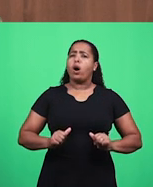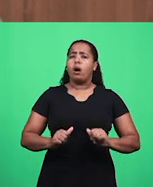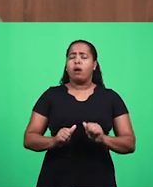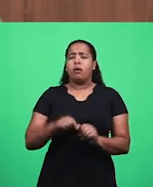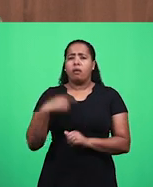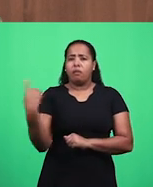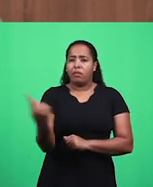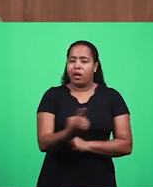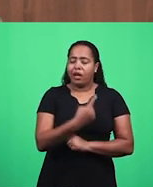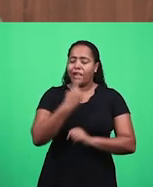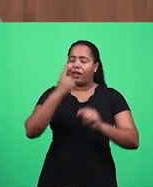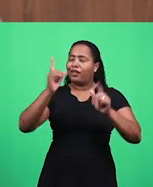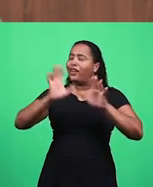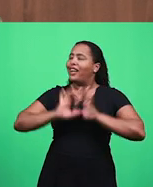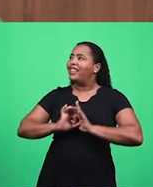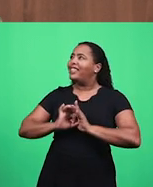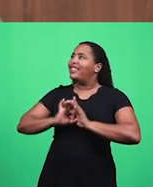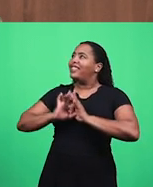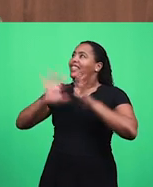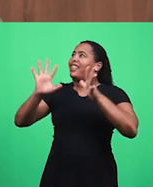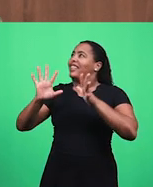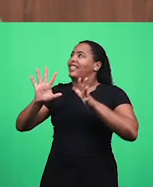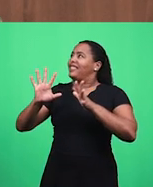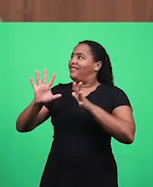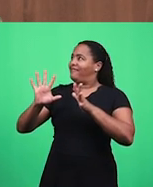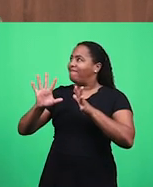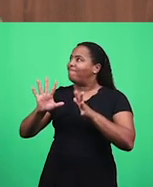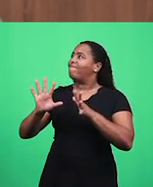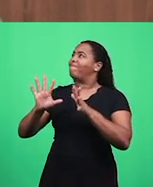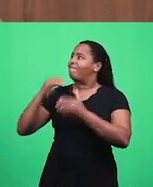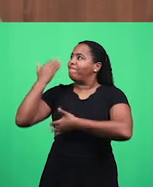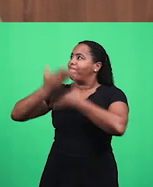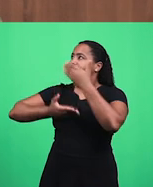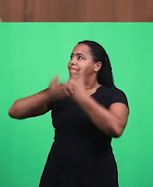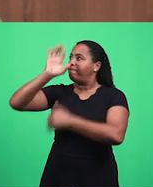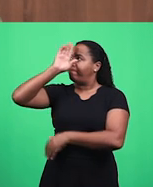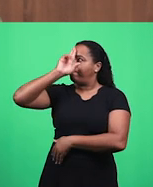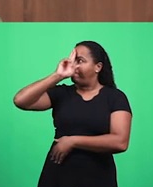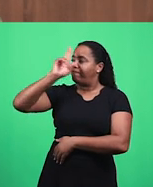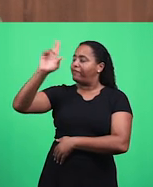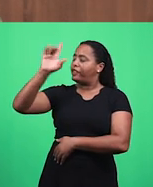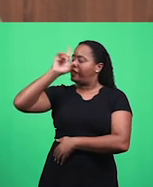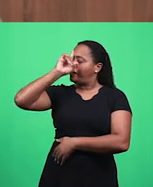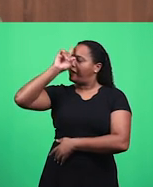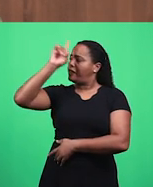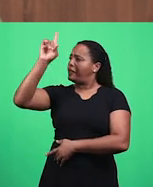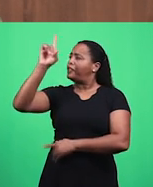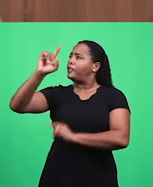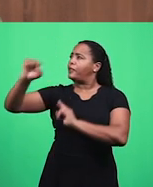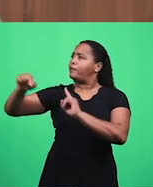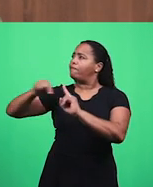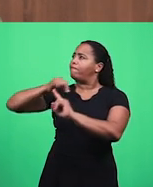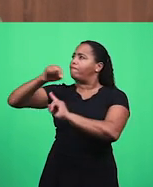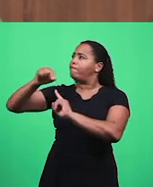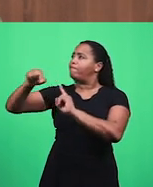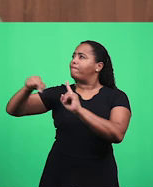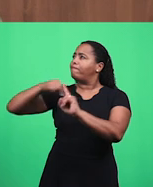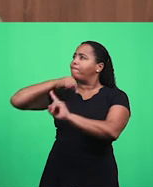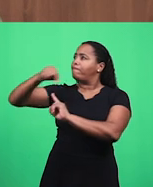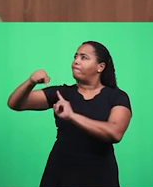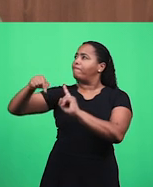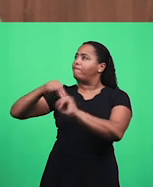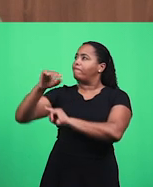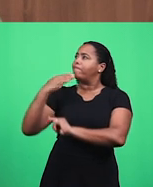были белее снега, чтобы мы были в состоянии войти в Твое присутствие, в присутствие Бога,